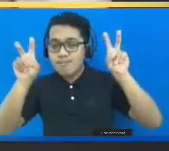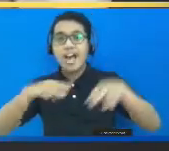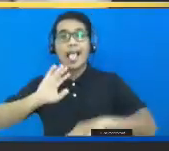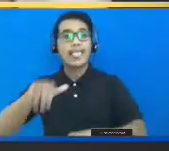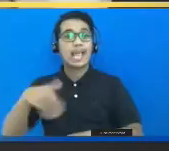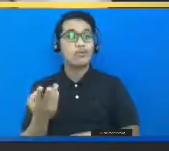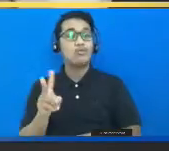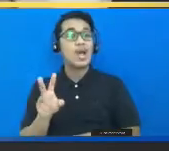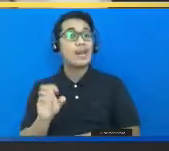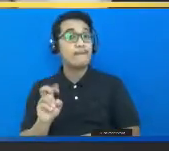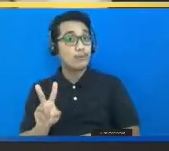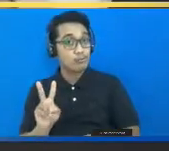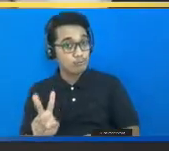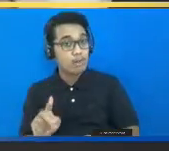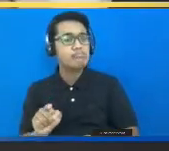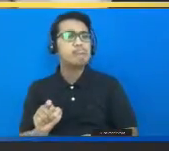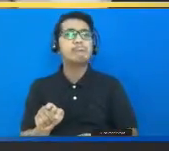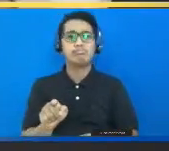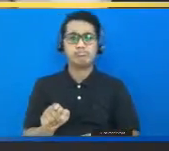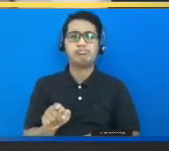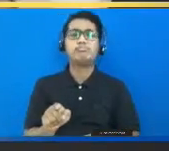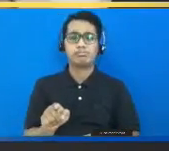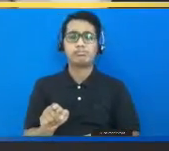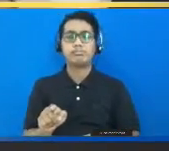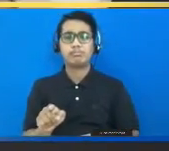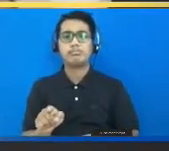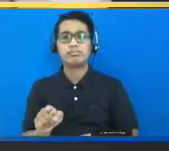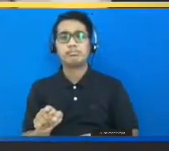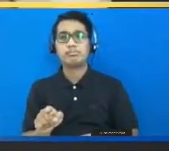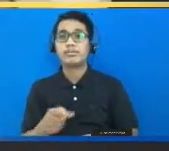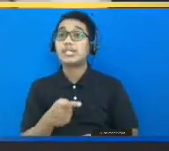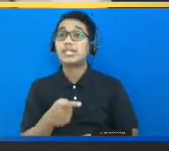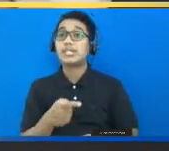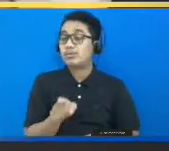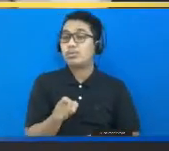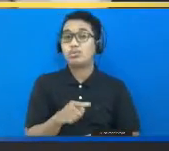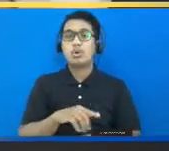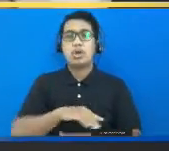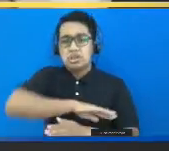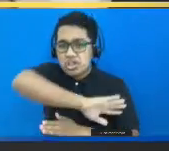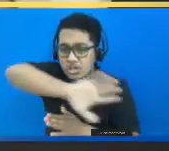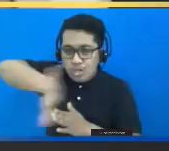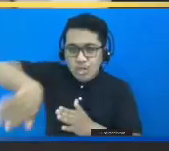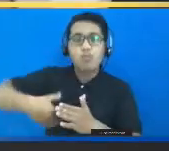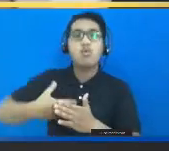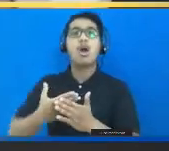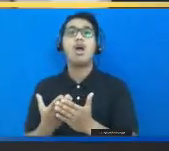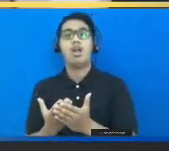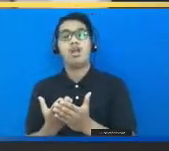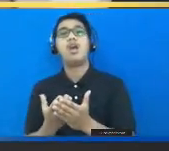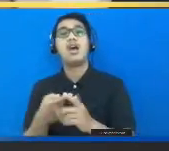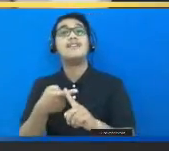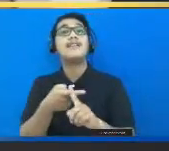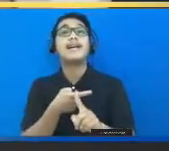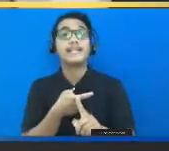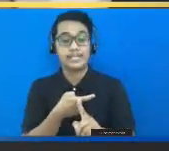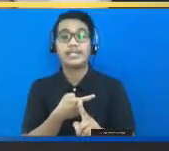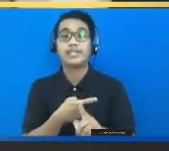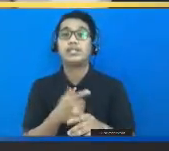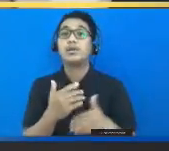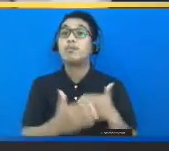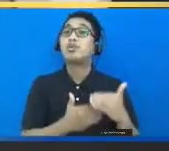2022 untuk ini juga merupakan keseluruhan dari